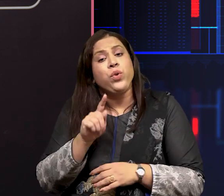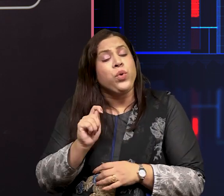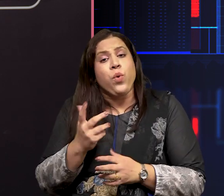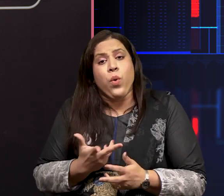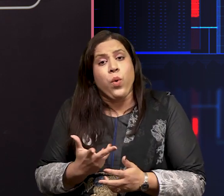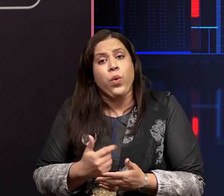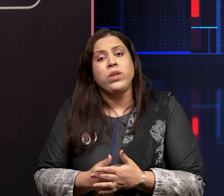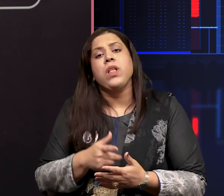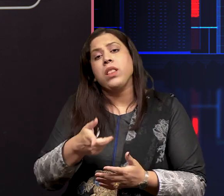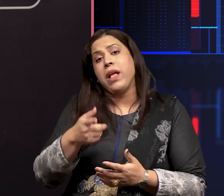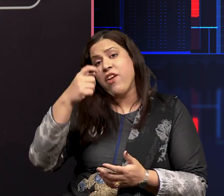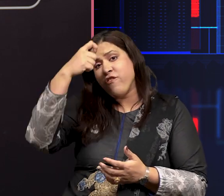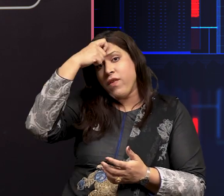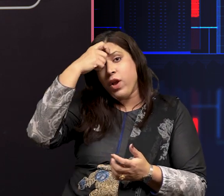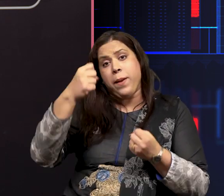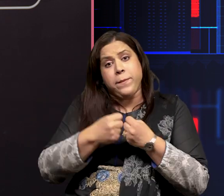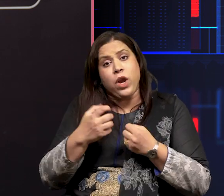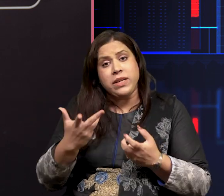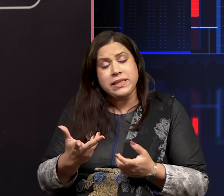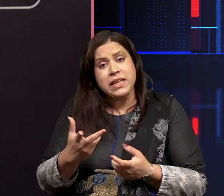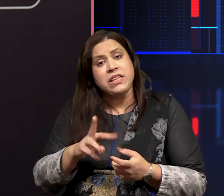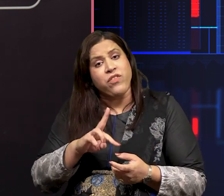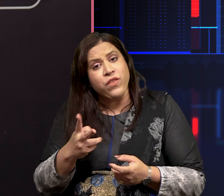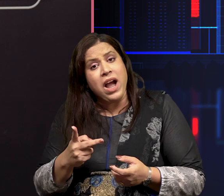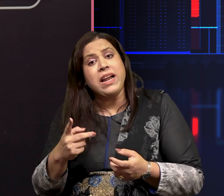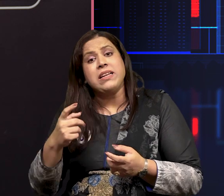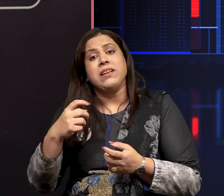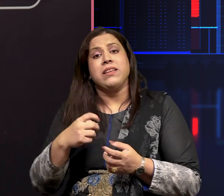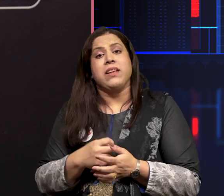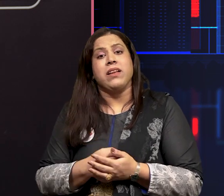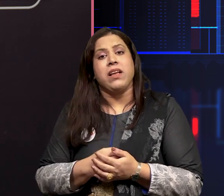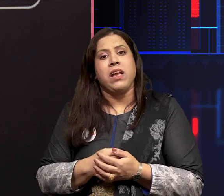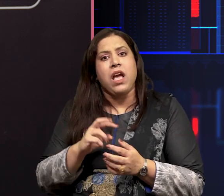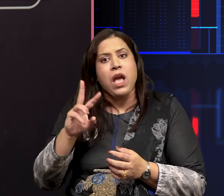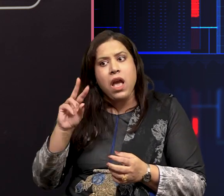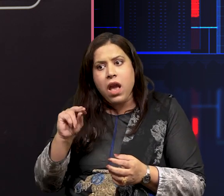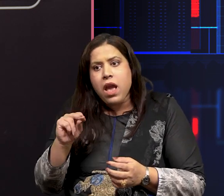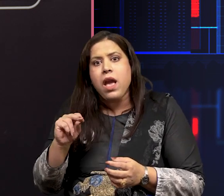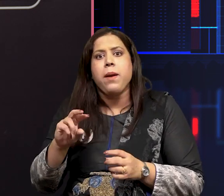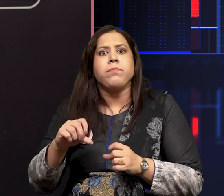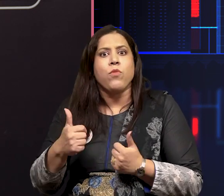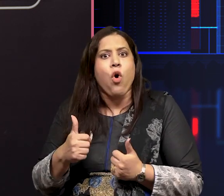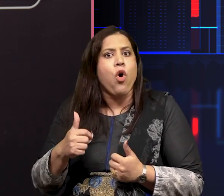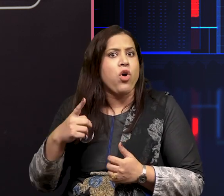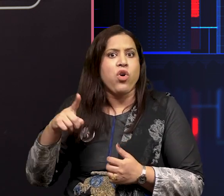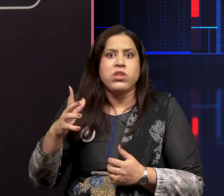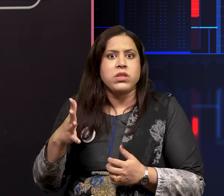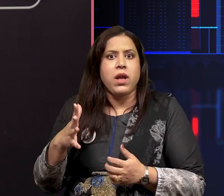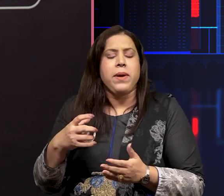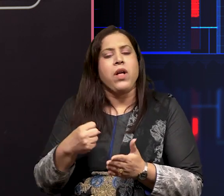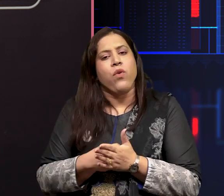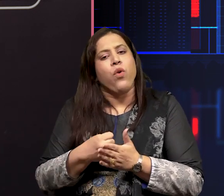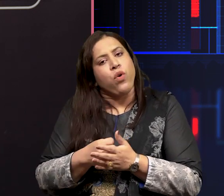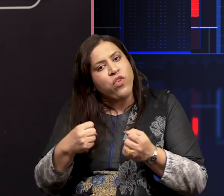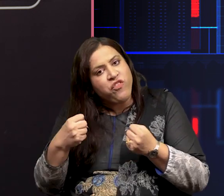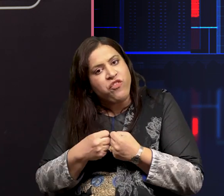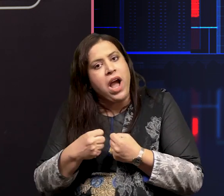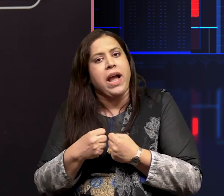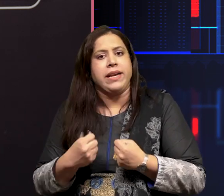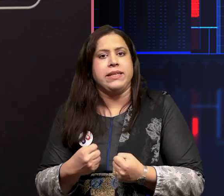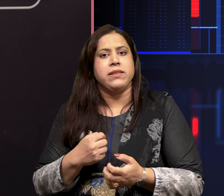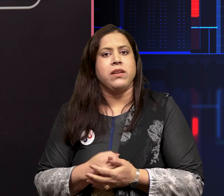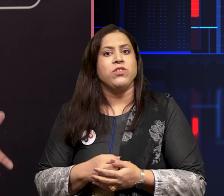ओन वॉइस, हाउ टू कीप ऑन डूइंग वॉट एवर यू वॉन्ट टू डू डिस्पाइट